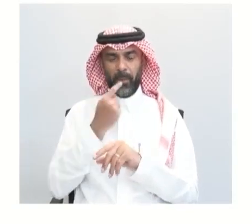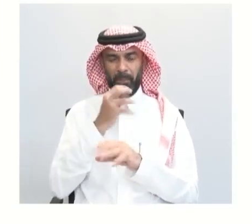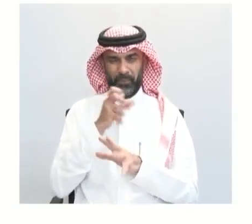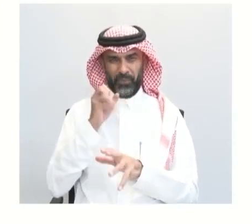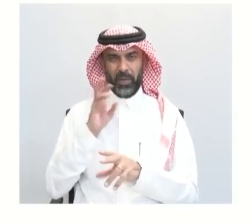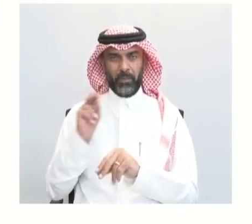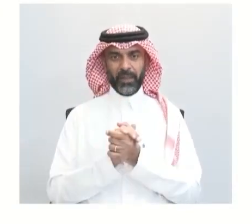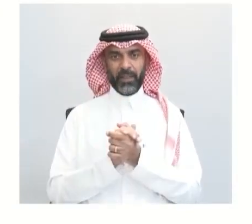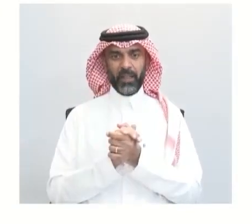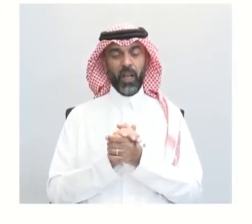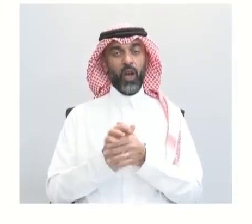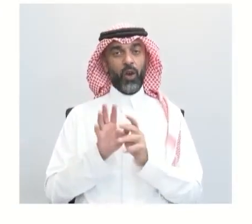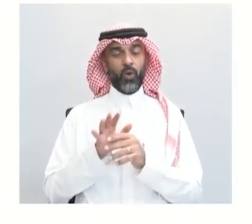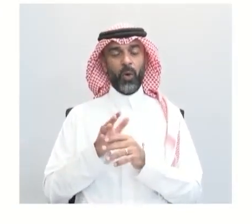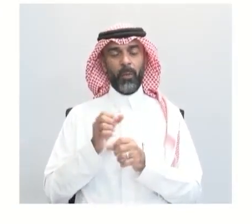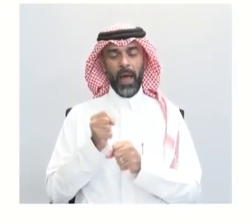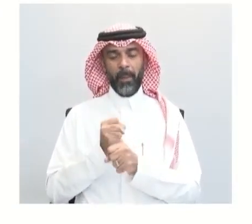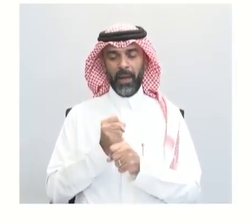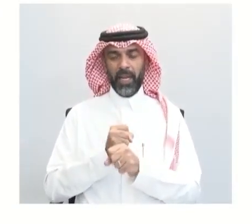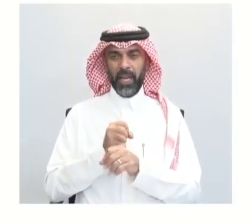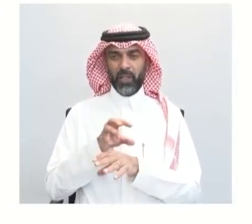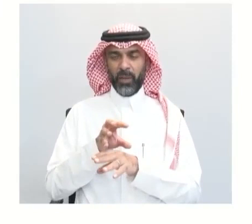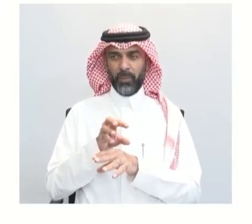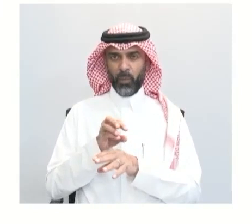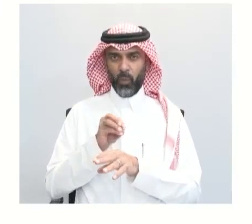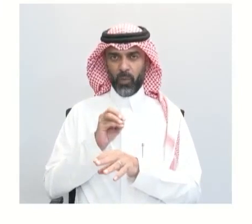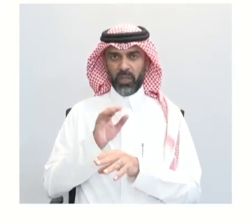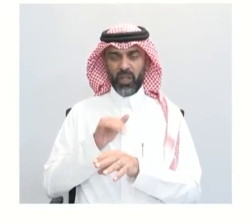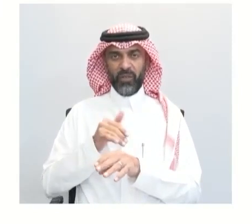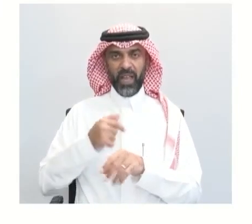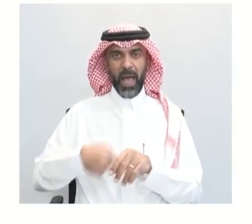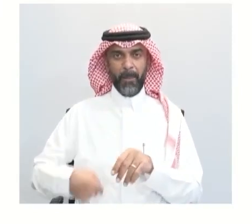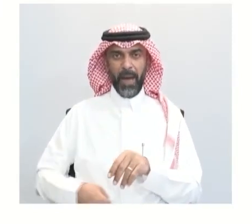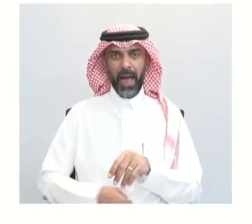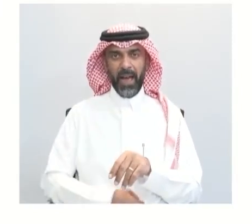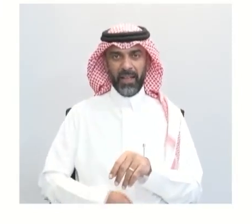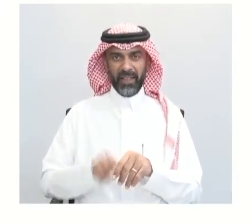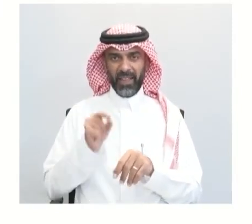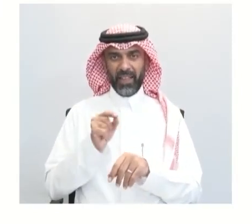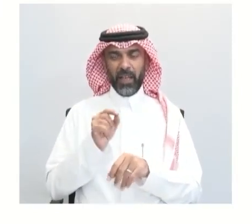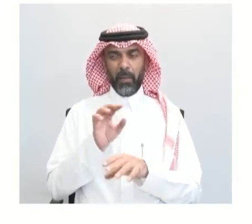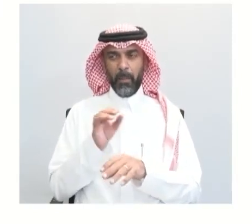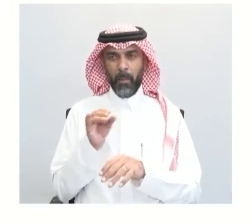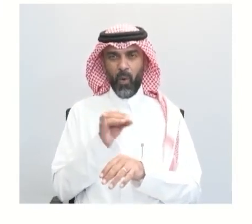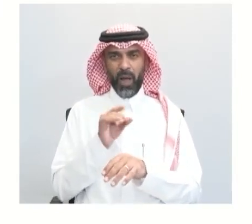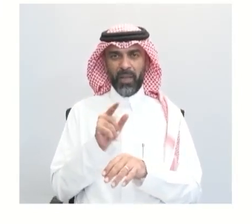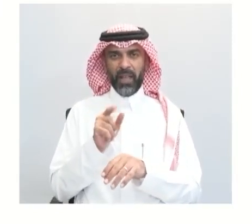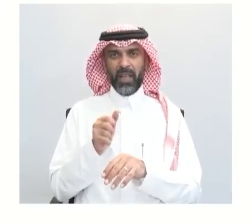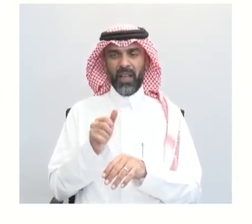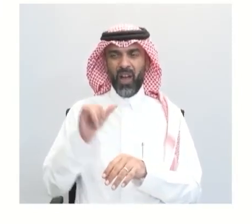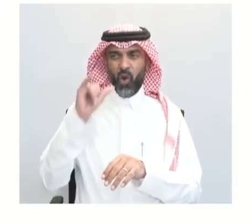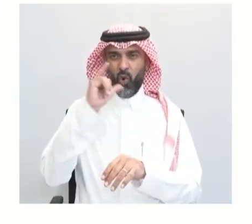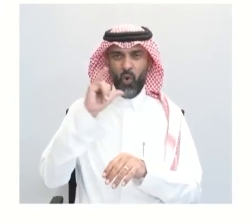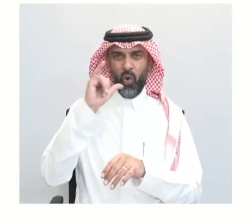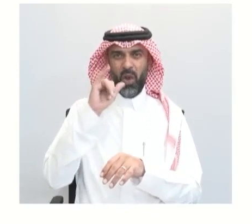الليمون على الرغم من ان معظم عمليات امتصاص تحدث في الامعاء الدقيقه الا ان بعض المواد مثل الاسبرين والكحول المحرم يتم